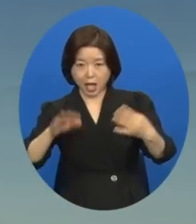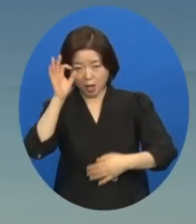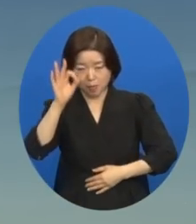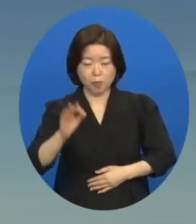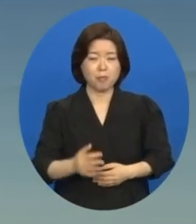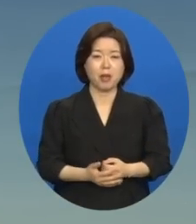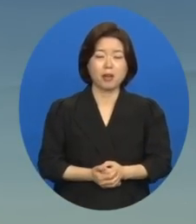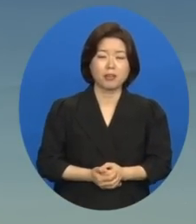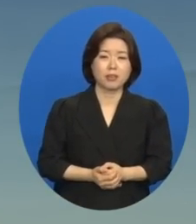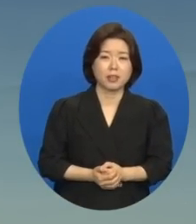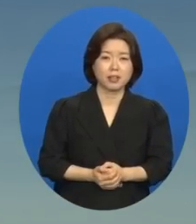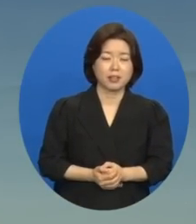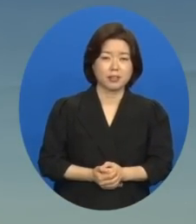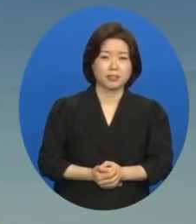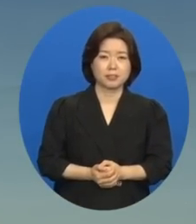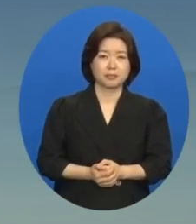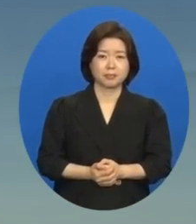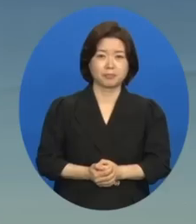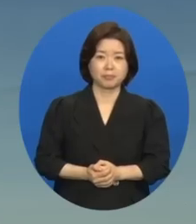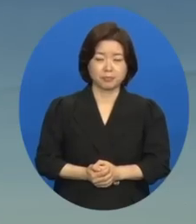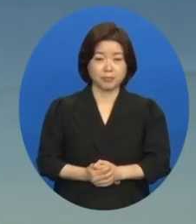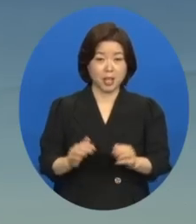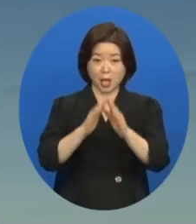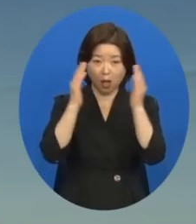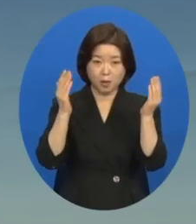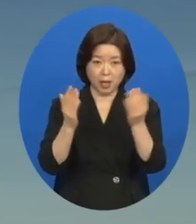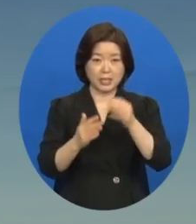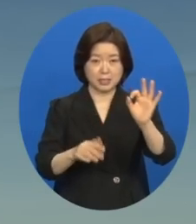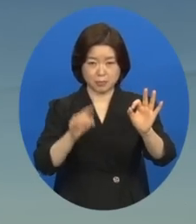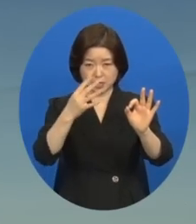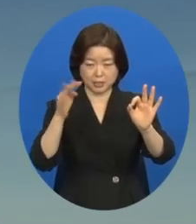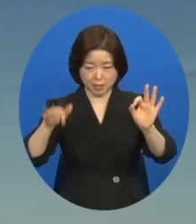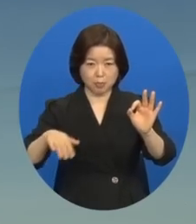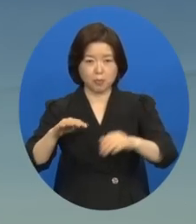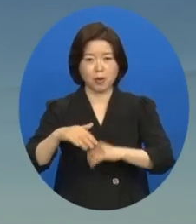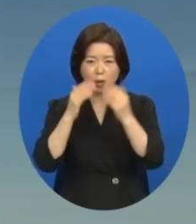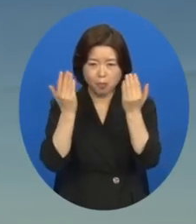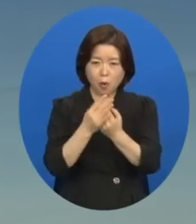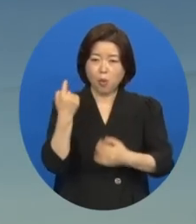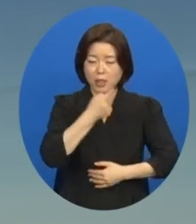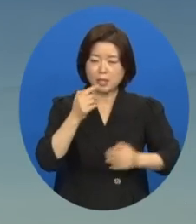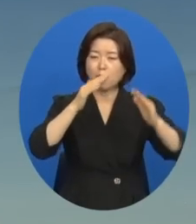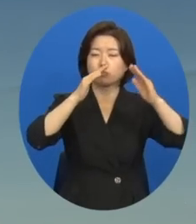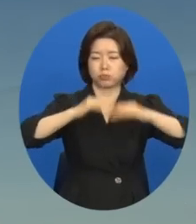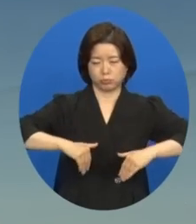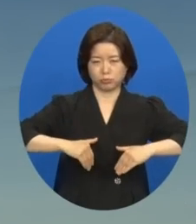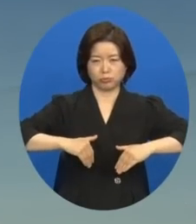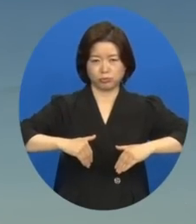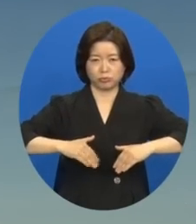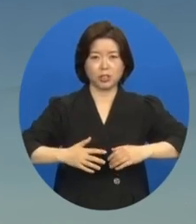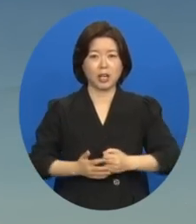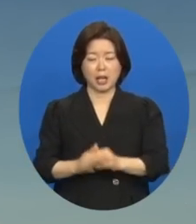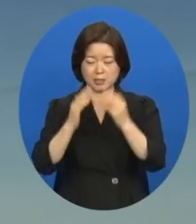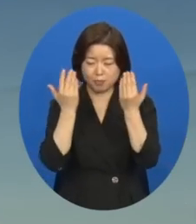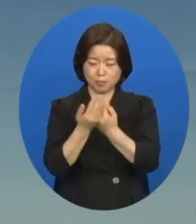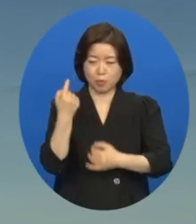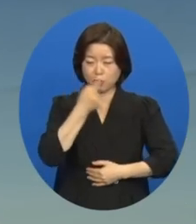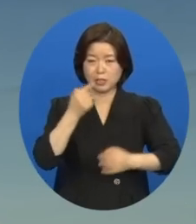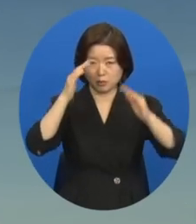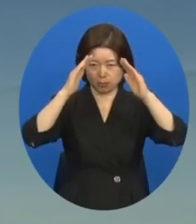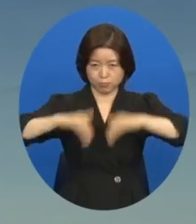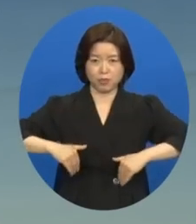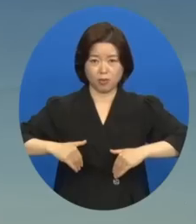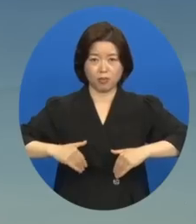이렇게 되어 있는데 다시 한번 보실까요? 모든 이론을 무너뜨리며 라고 되어 있어요. 모든 이론을